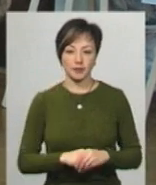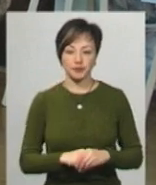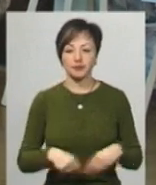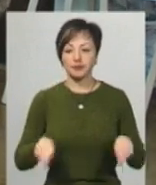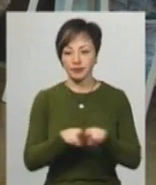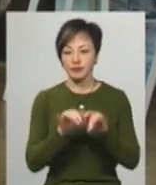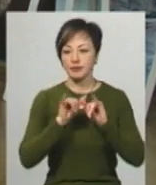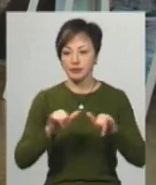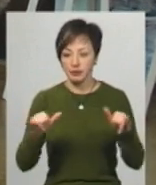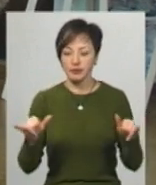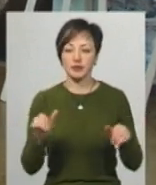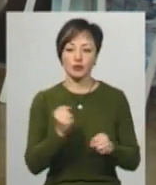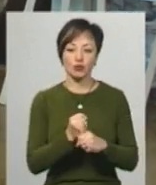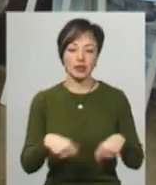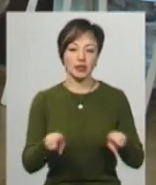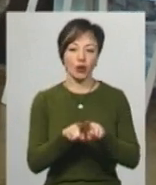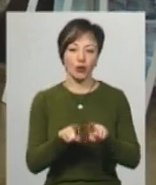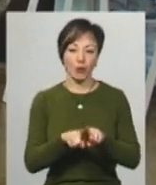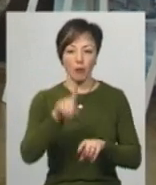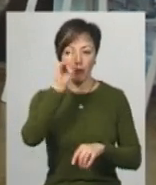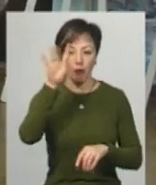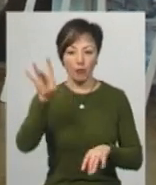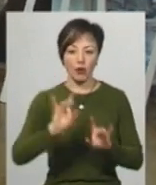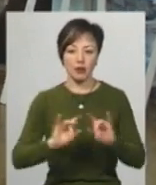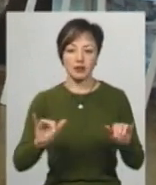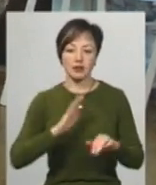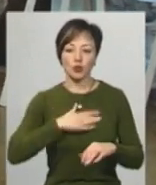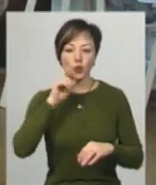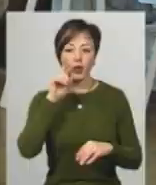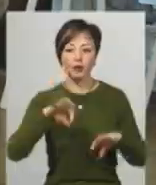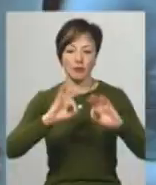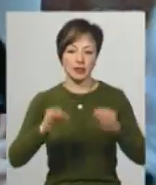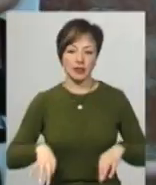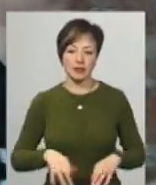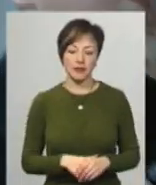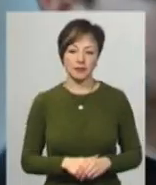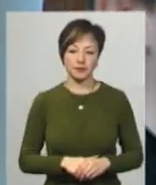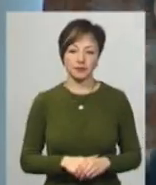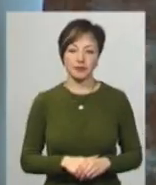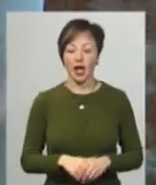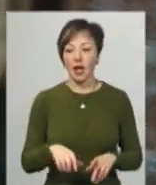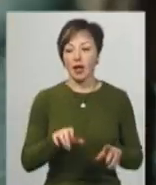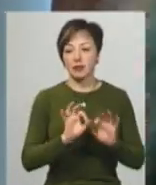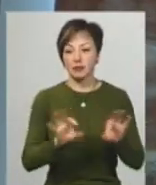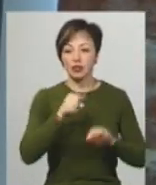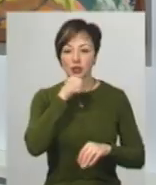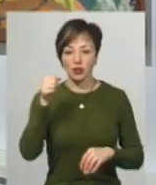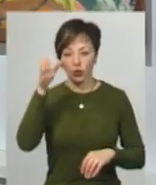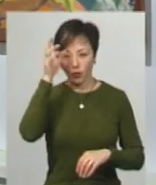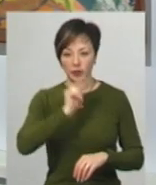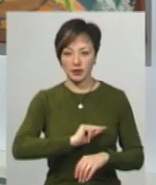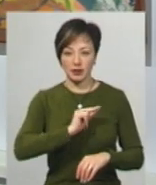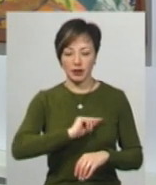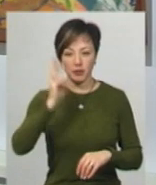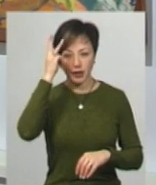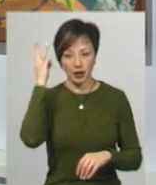так розповсюджувати і зробити таку собі популяризацію нашого українського мистецтва. За словами старшої наукової співробітниці